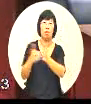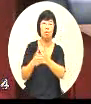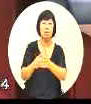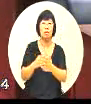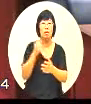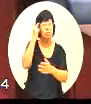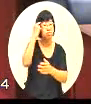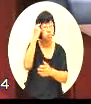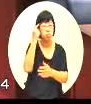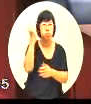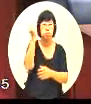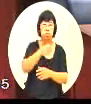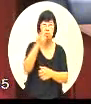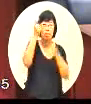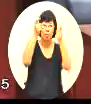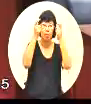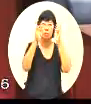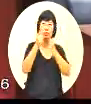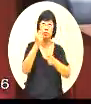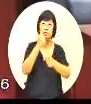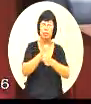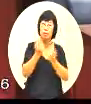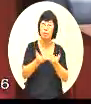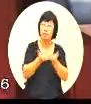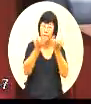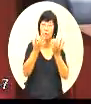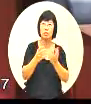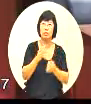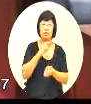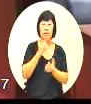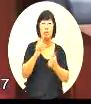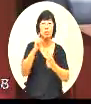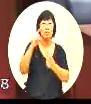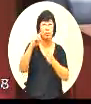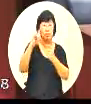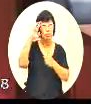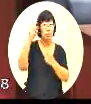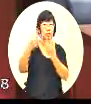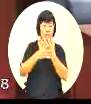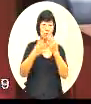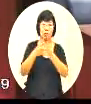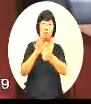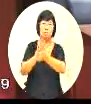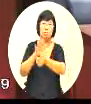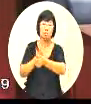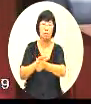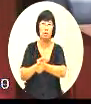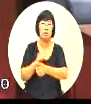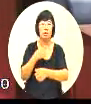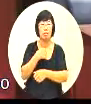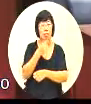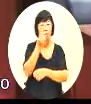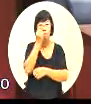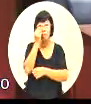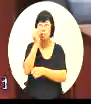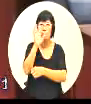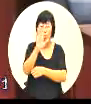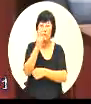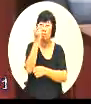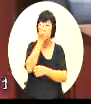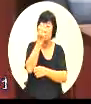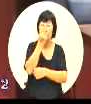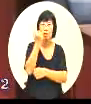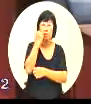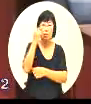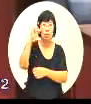展，无论是创业也好，不只是创业要辅导了哈。因为我也跟市长我的观察哈，创业如果没有辅